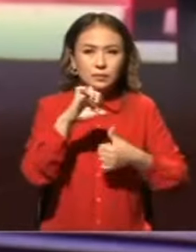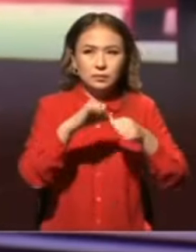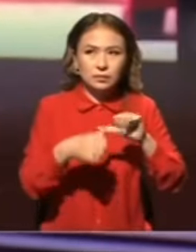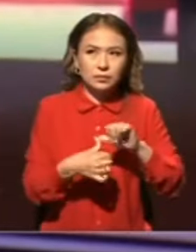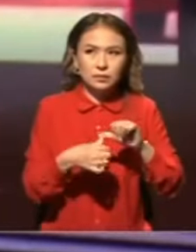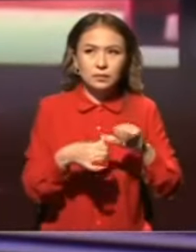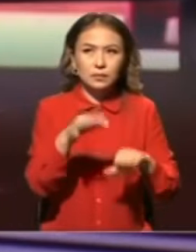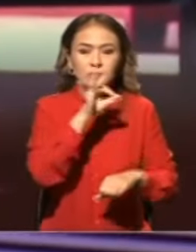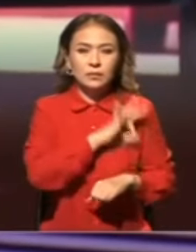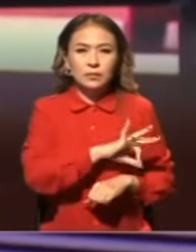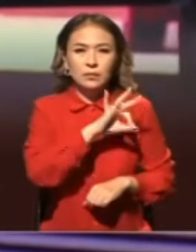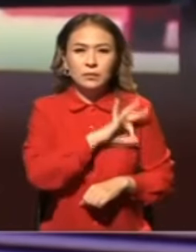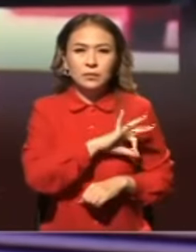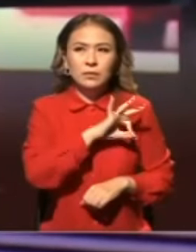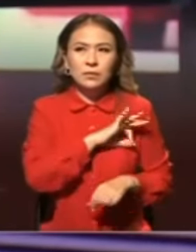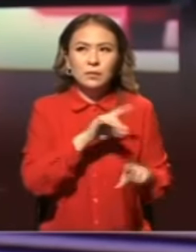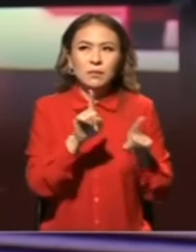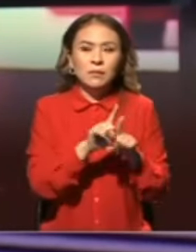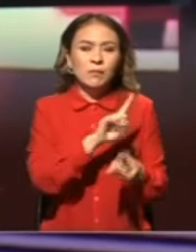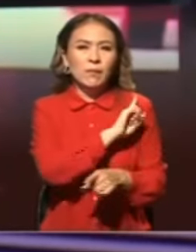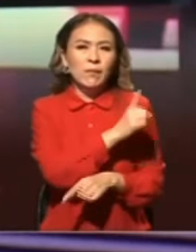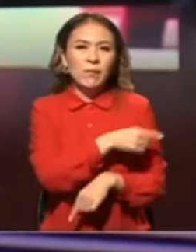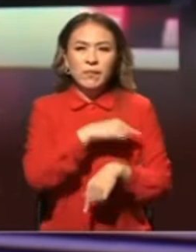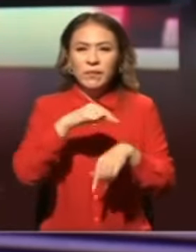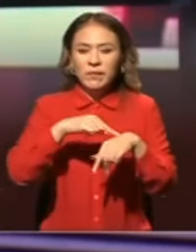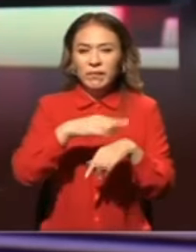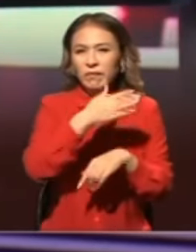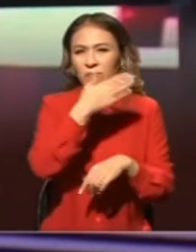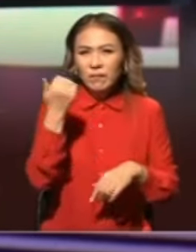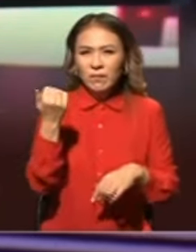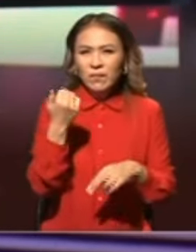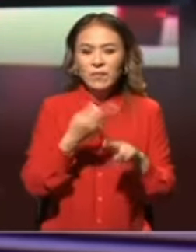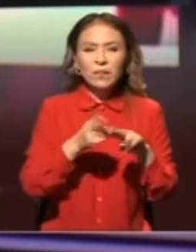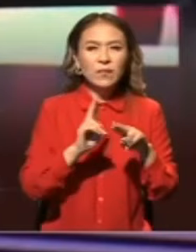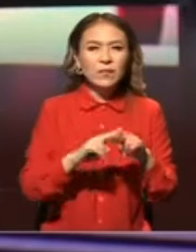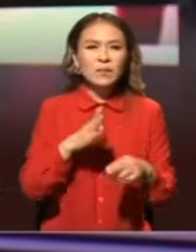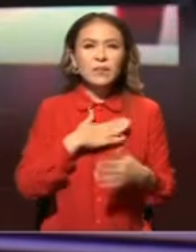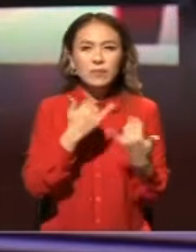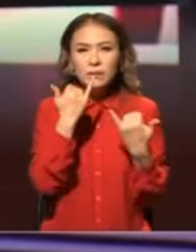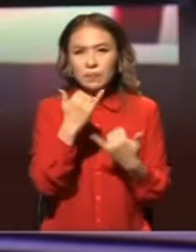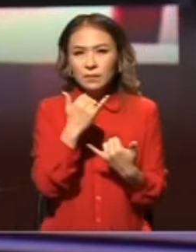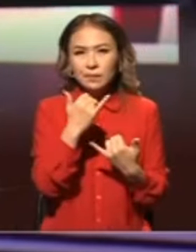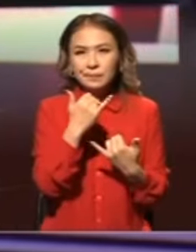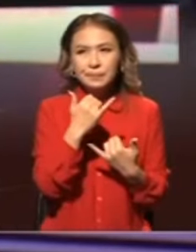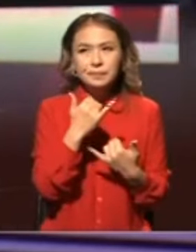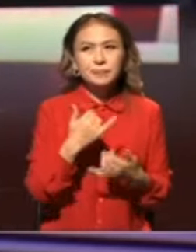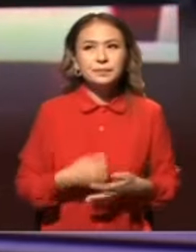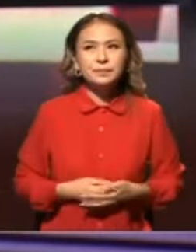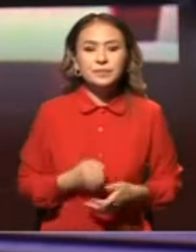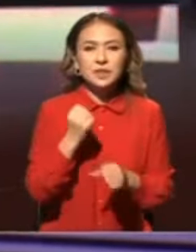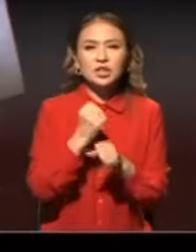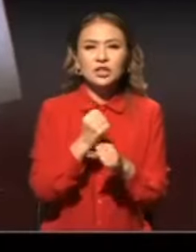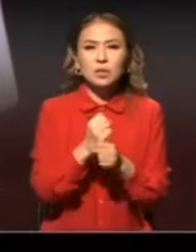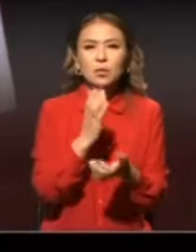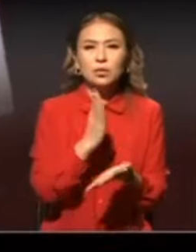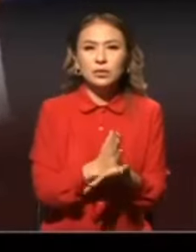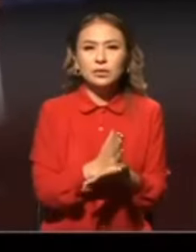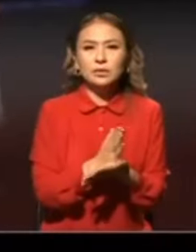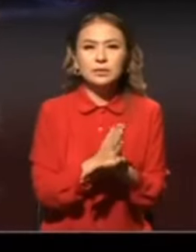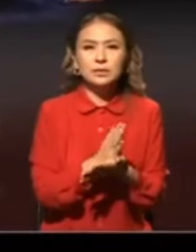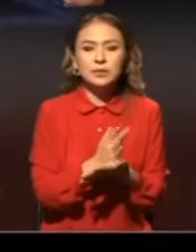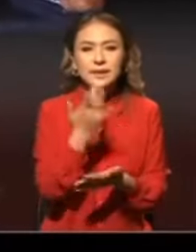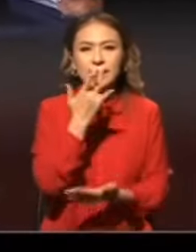оның эффектісі деп айтамыз. Одан қатты көрініп отқан жоқ. Бұл жерде біздің қазіргі жаңағы жасап отырған